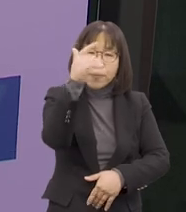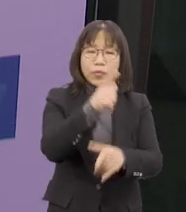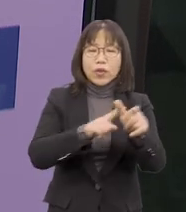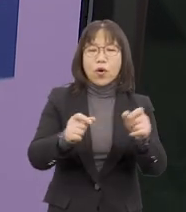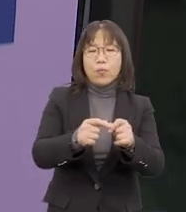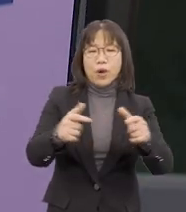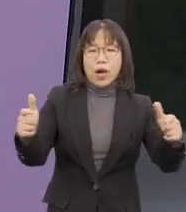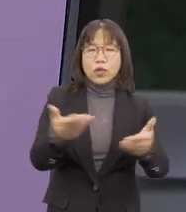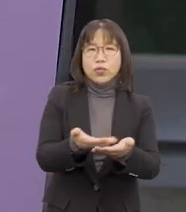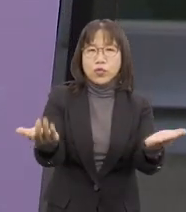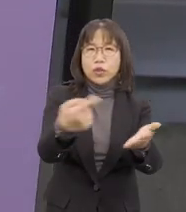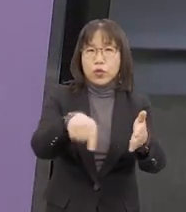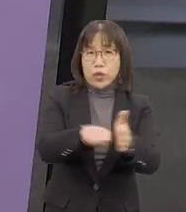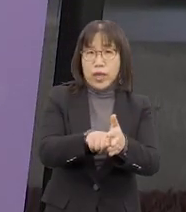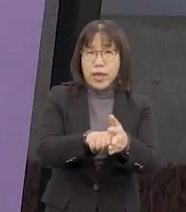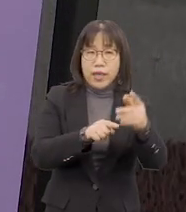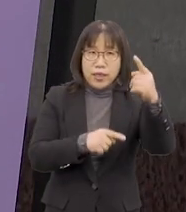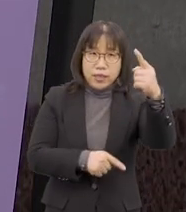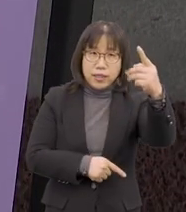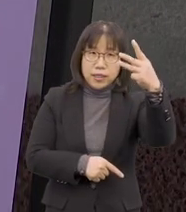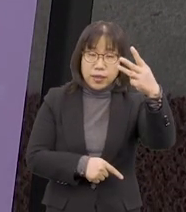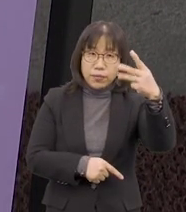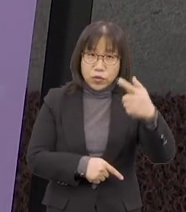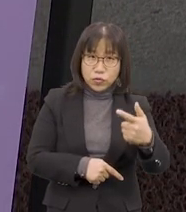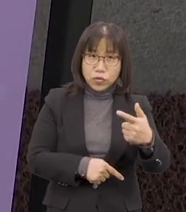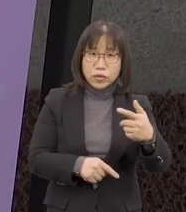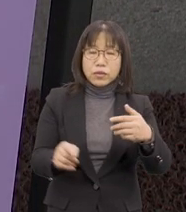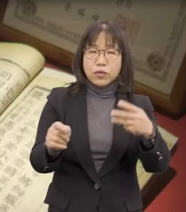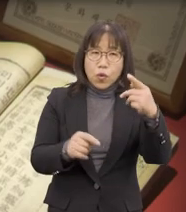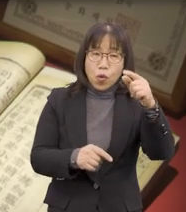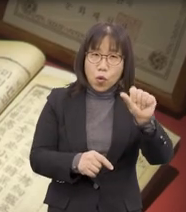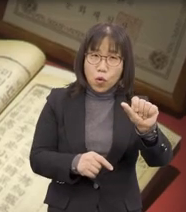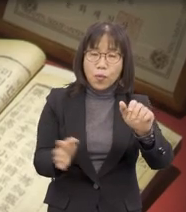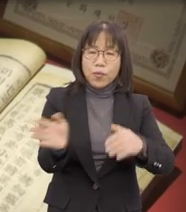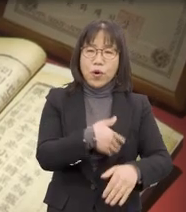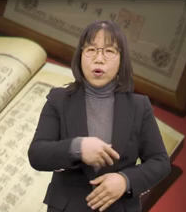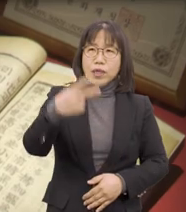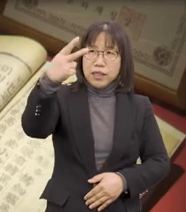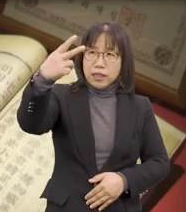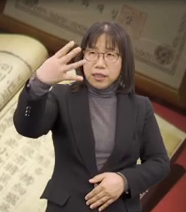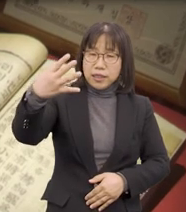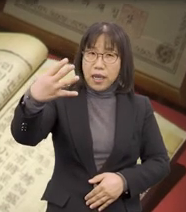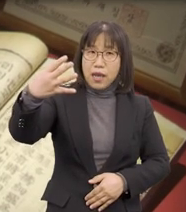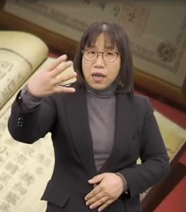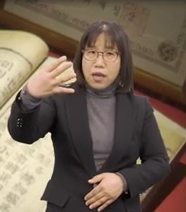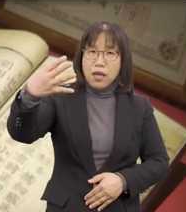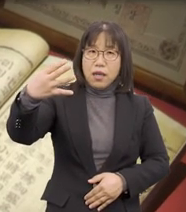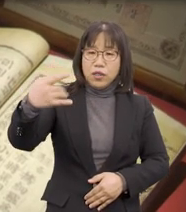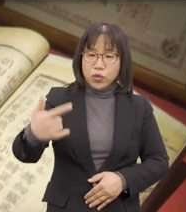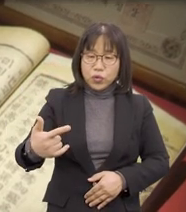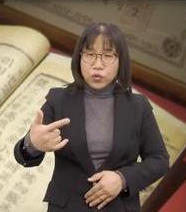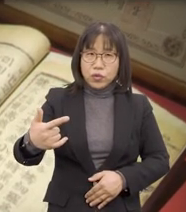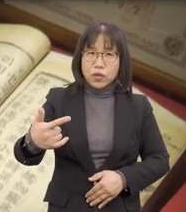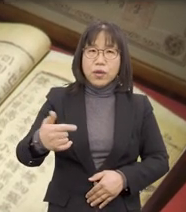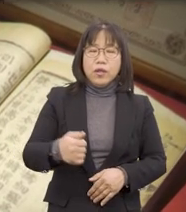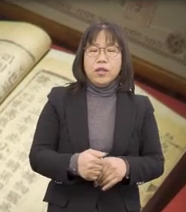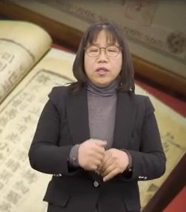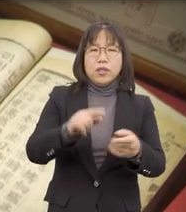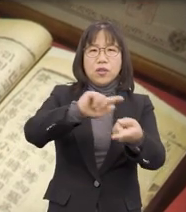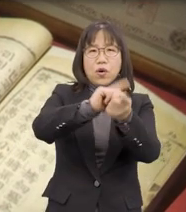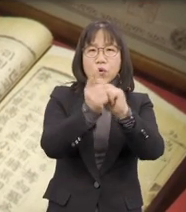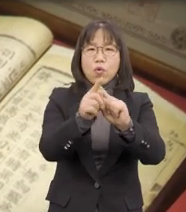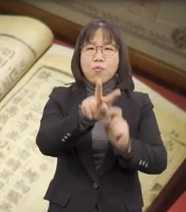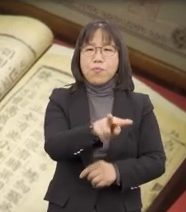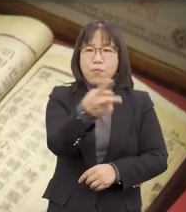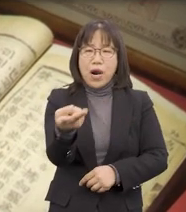주민들의 관람 기회를 확대하기 위해 짝수 달 마지막 주 수요일은 허준박물관 홀 스탈 마지막 주 수요일은